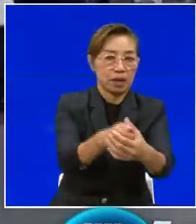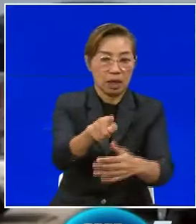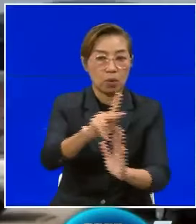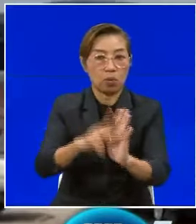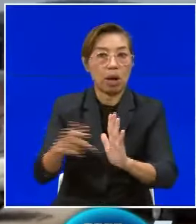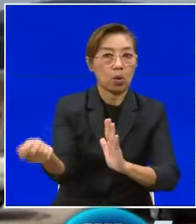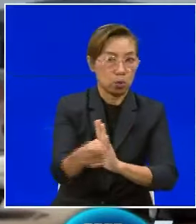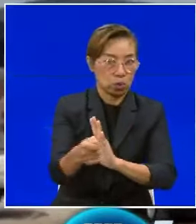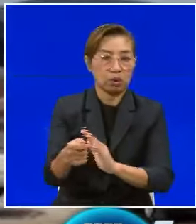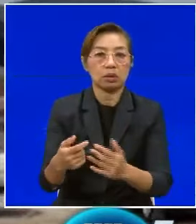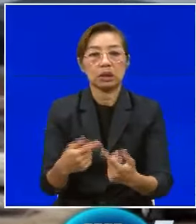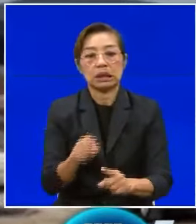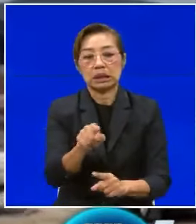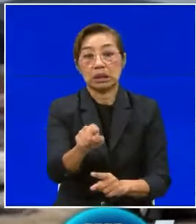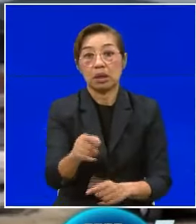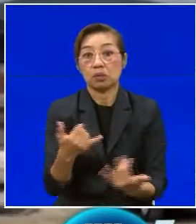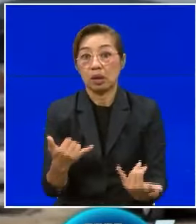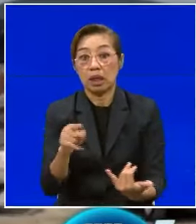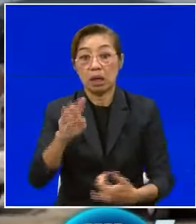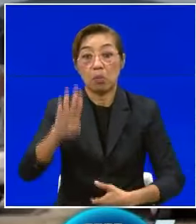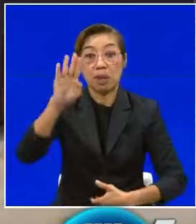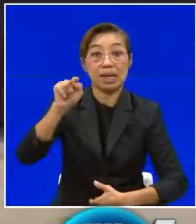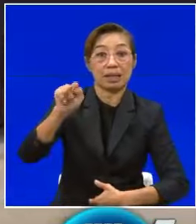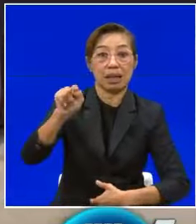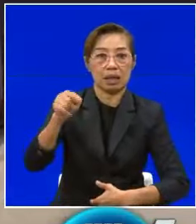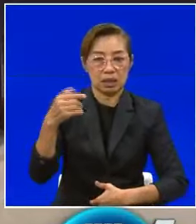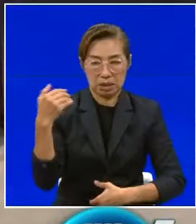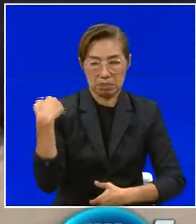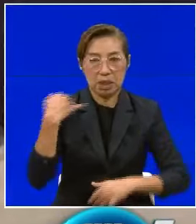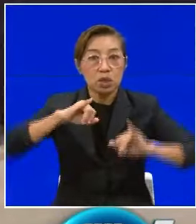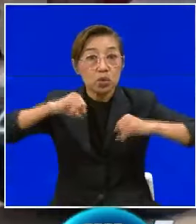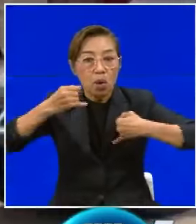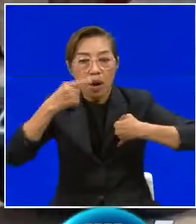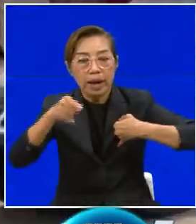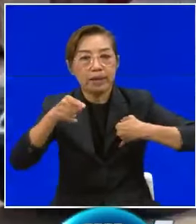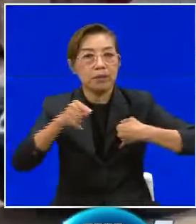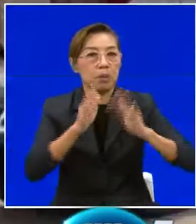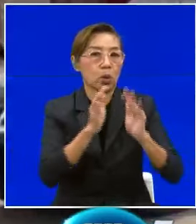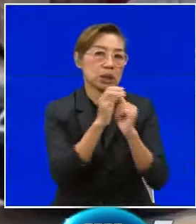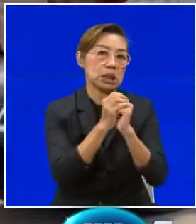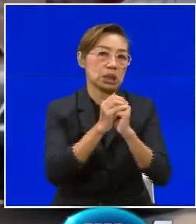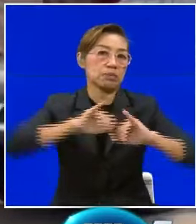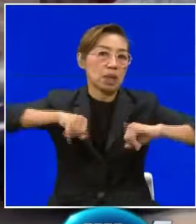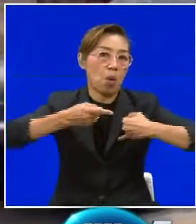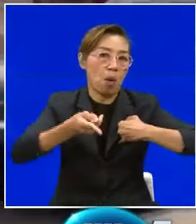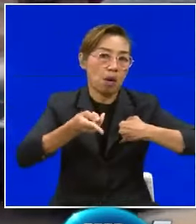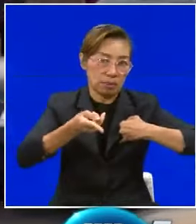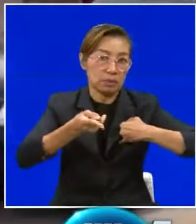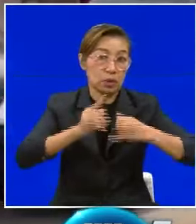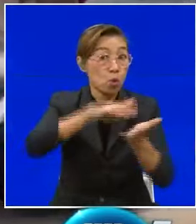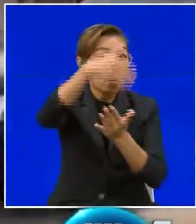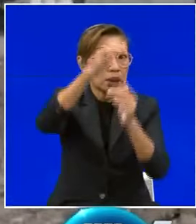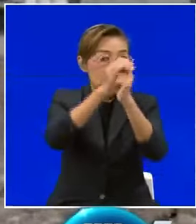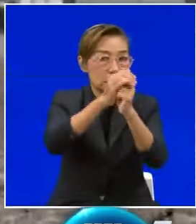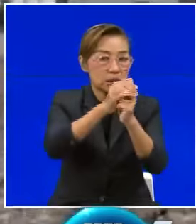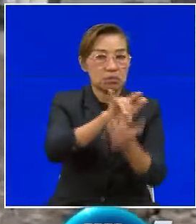ตามกฎหมายต่อไปและก็มีรายงานด้วยว่าบริษัทดังกล่าวมีเจ้าของเป็นนายทุนชาวจีนแต่มาเปิดกิจการที่บ้าน